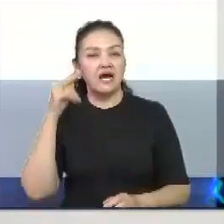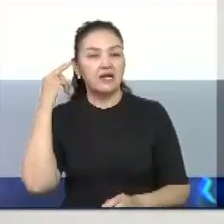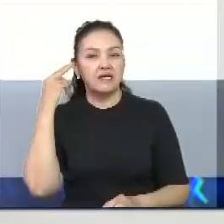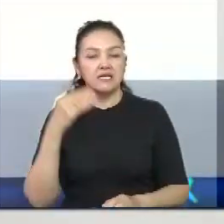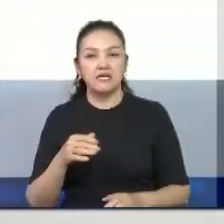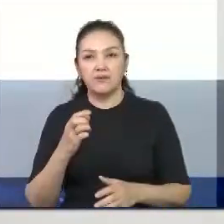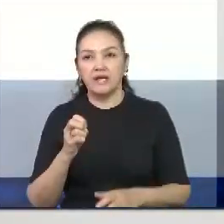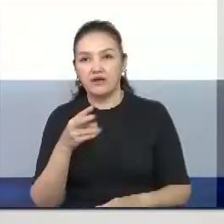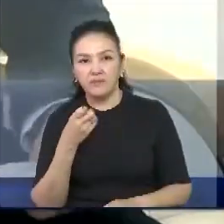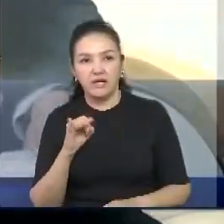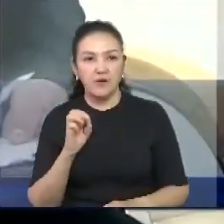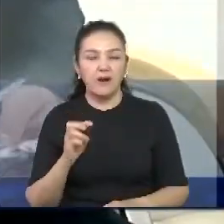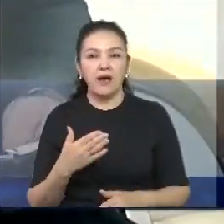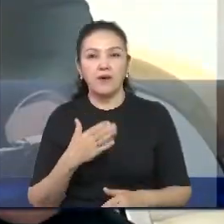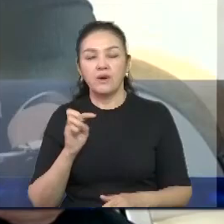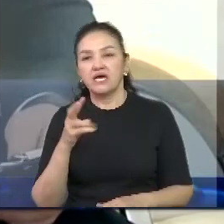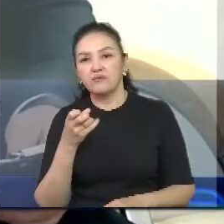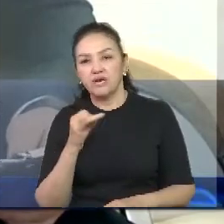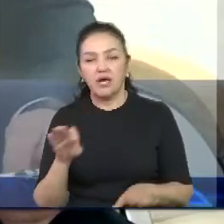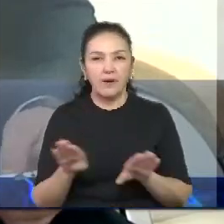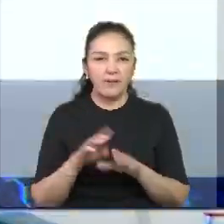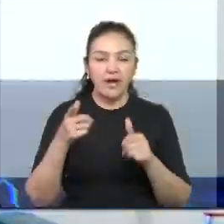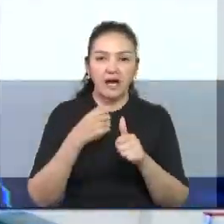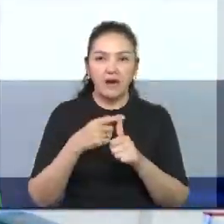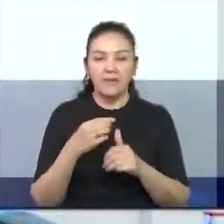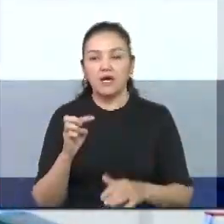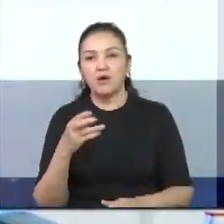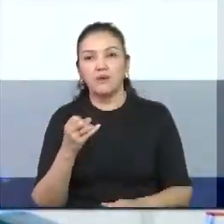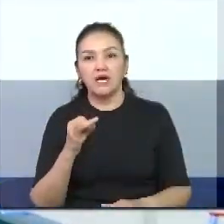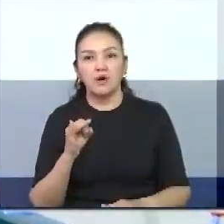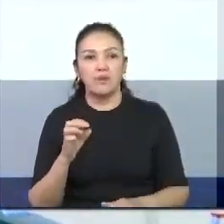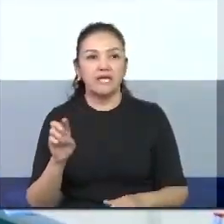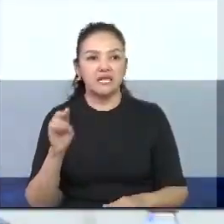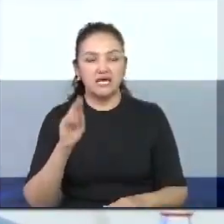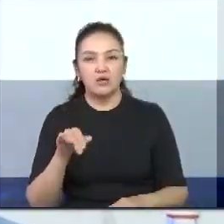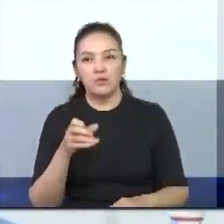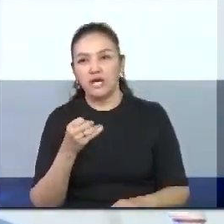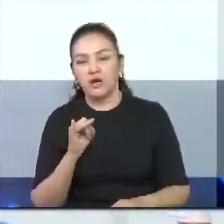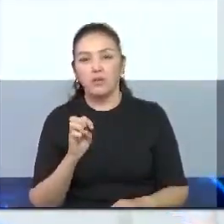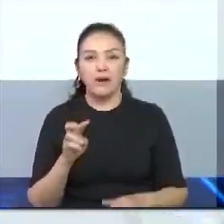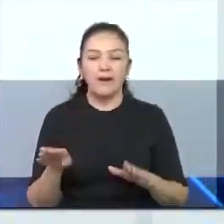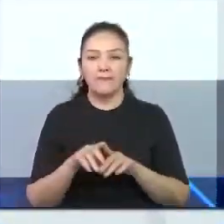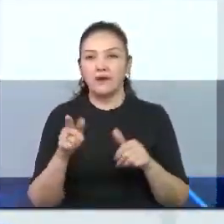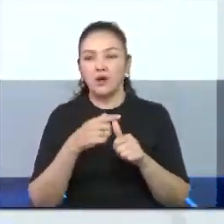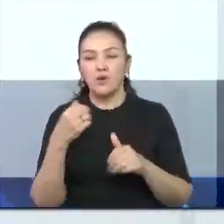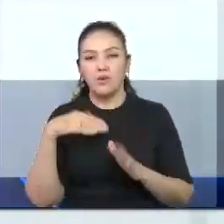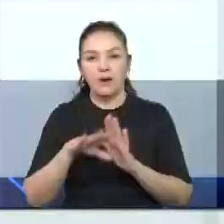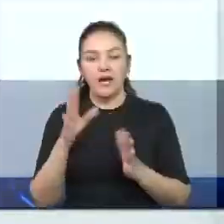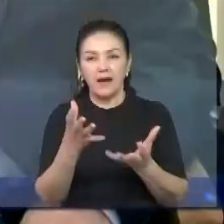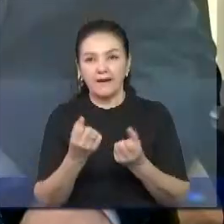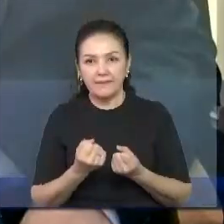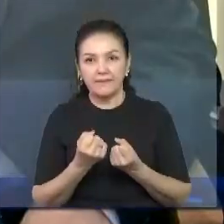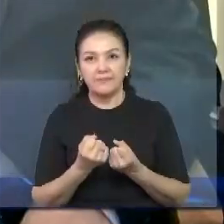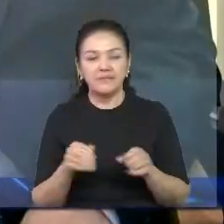келген Атантай Әкбаров, Қуандық Шаңғытбаев атындағы, Нұрлыбек Жұбатхан, Үмбетбай Уайдин атындағы жүлдені